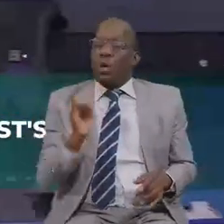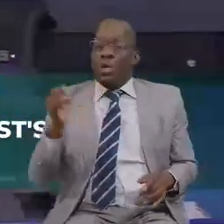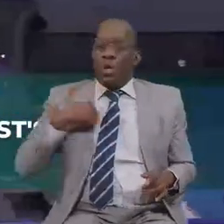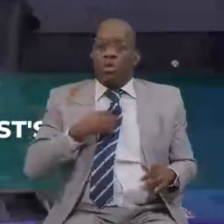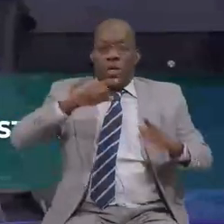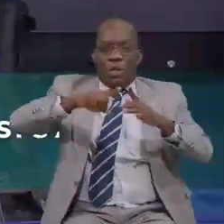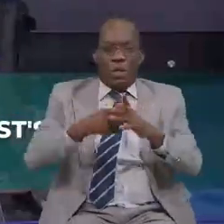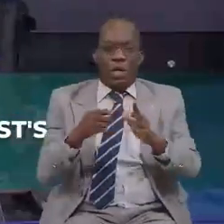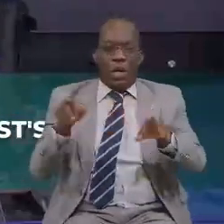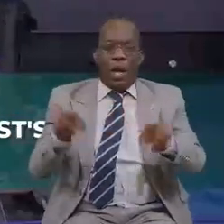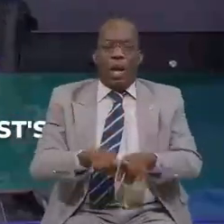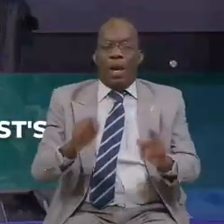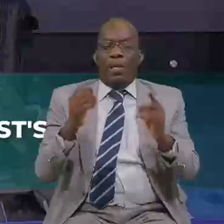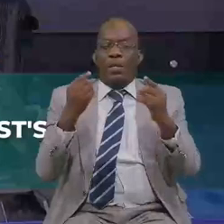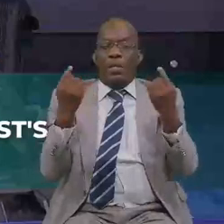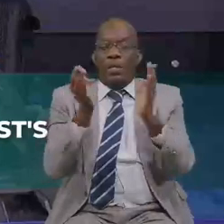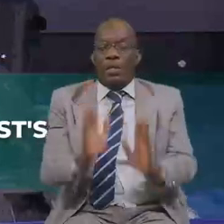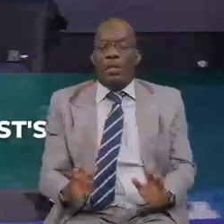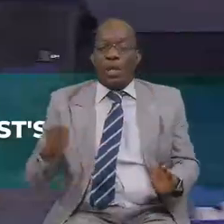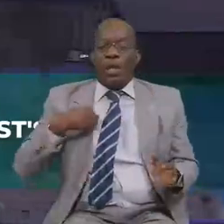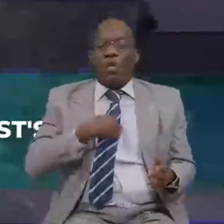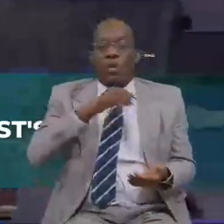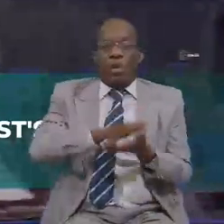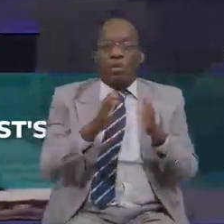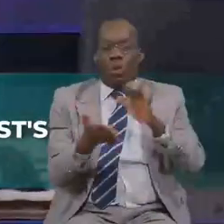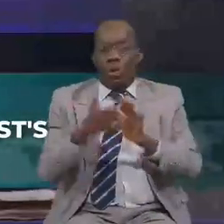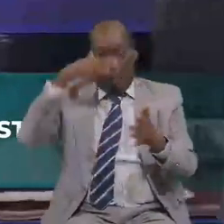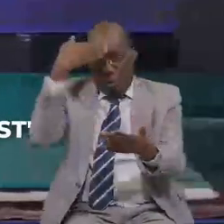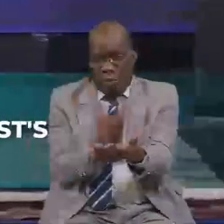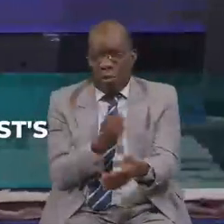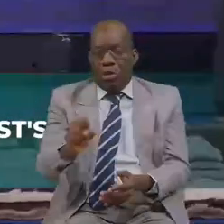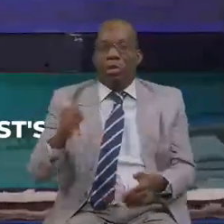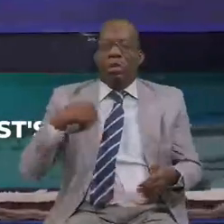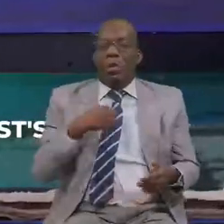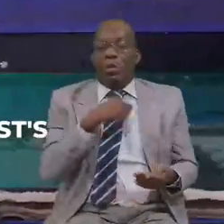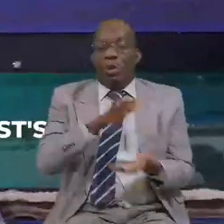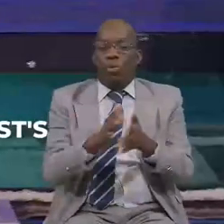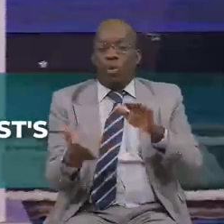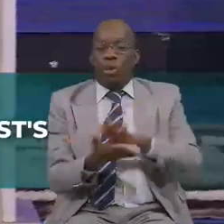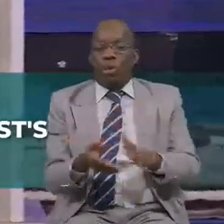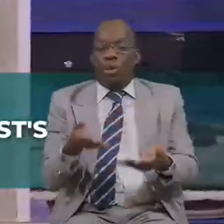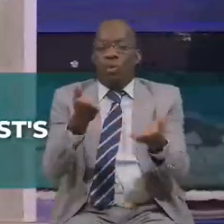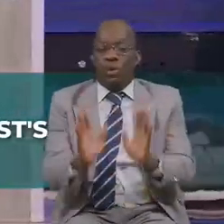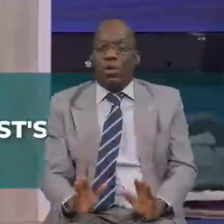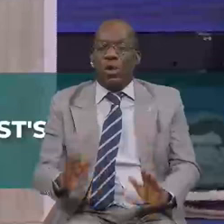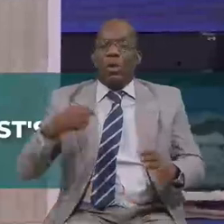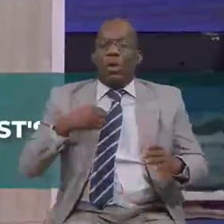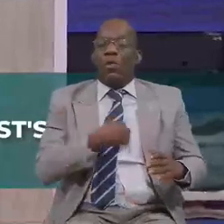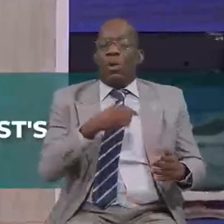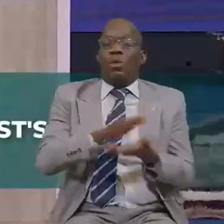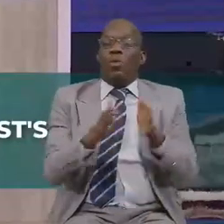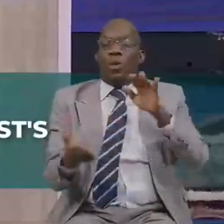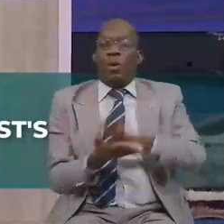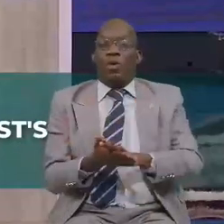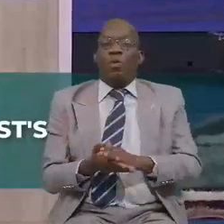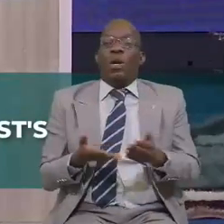pécheurs, nous sommes devenus fils et nous sommes devenus serviteurs de Dieu et nous devenons intendants dans son royaume.